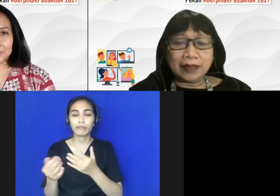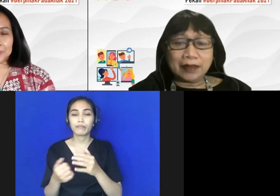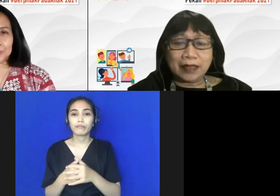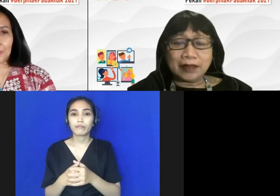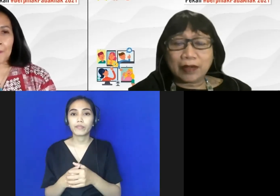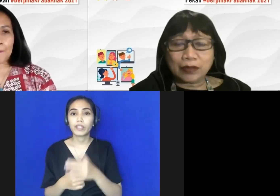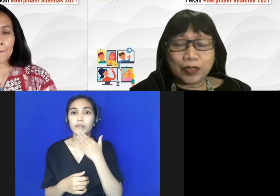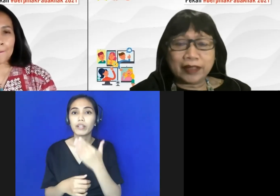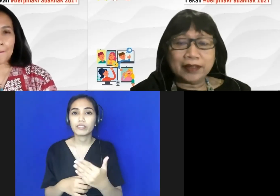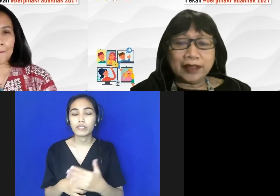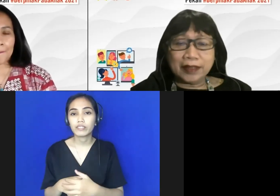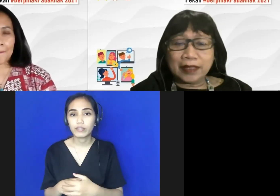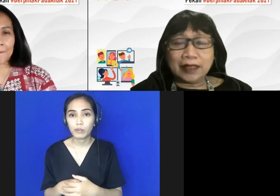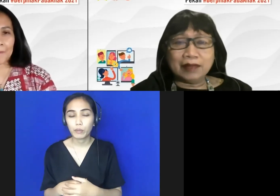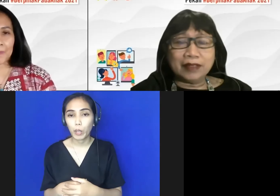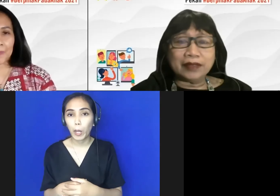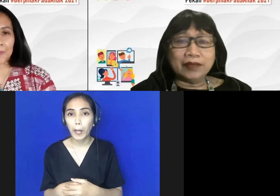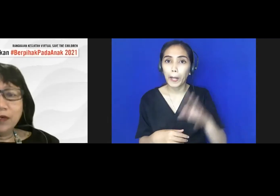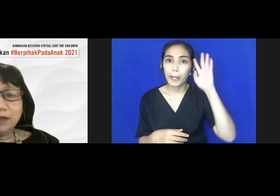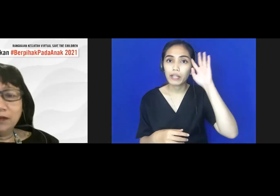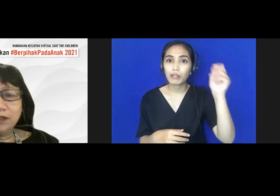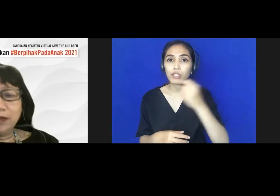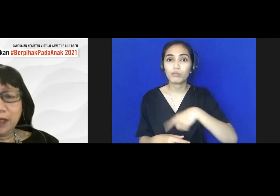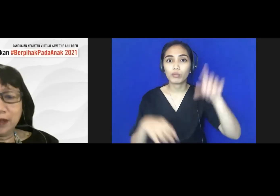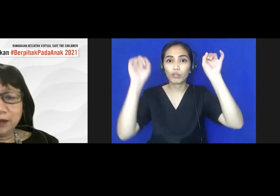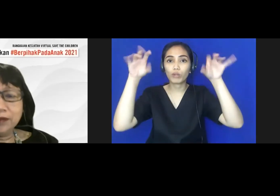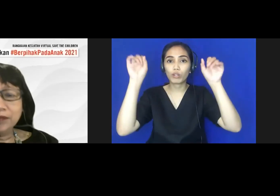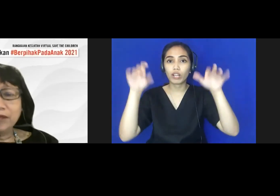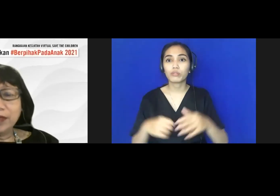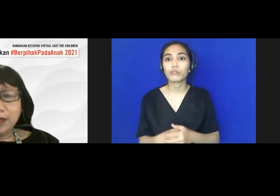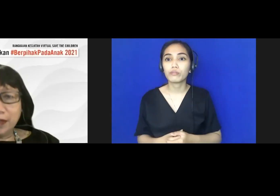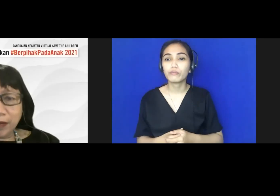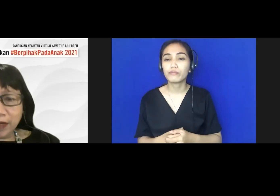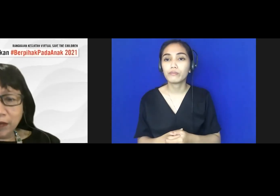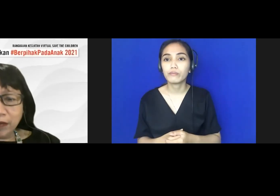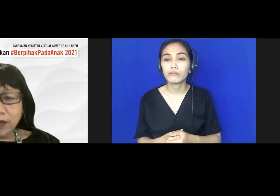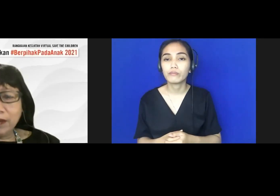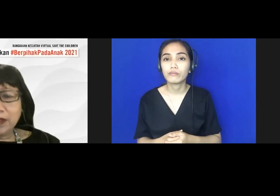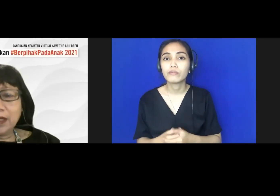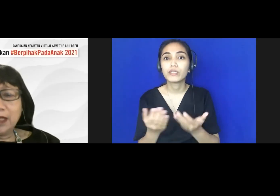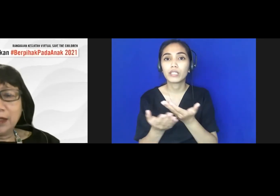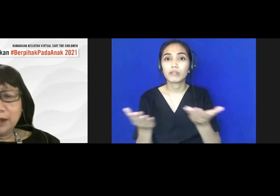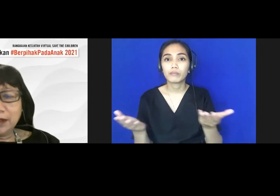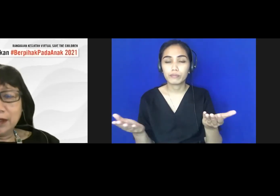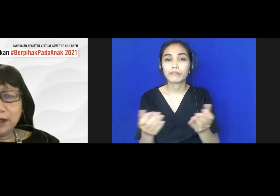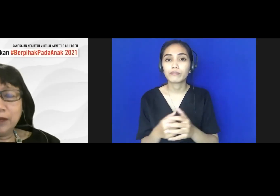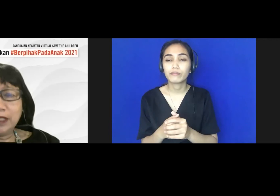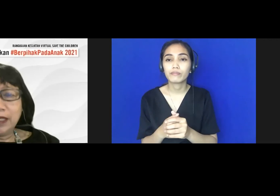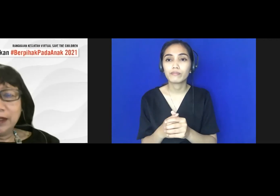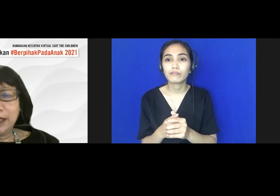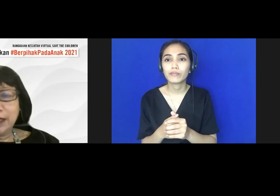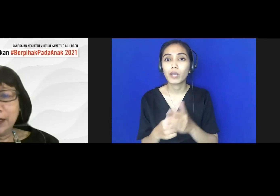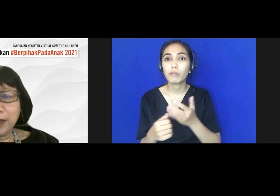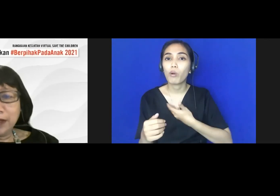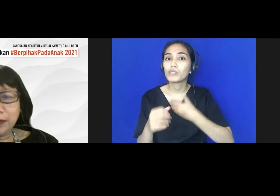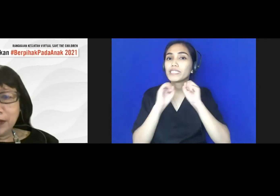Pat atas waktunya. Assalamualaikum warahmatullahi wabarakatuh. Baik Ibu-Ibu dan Bapak sekalian, ingin